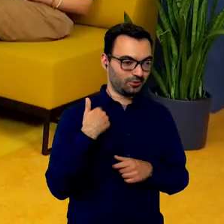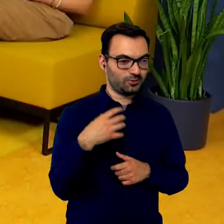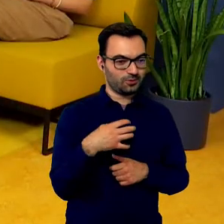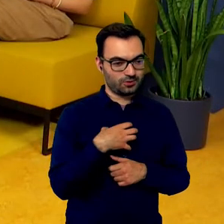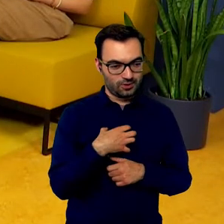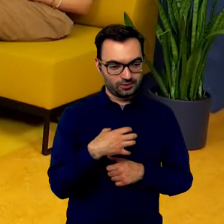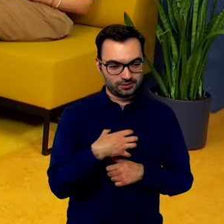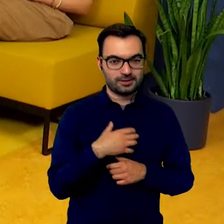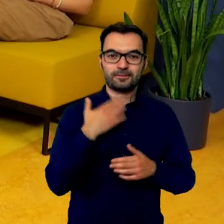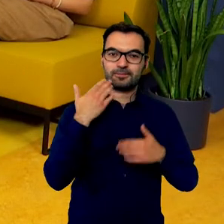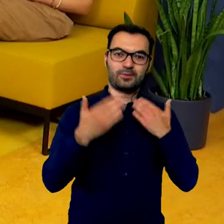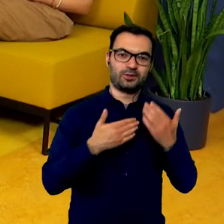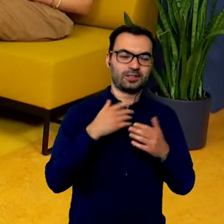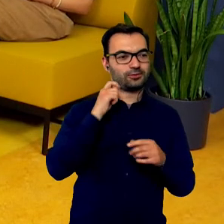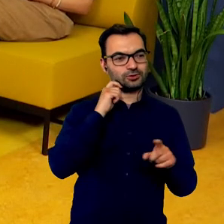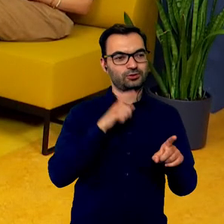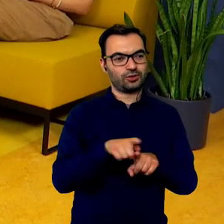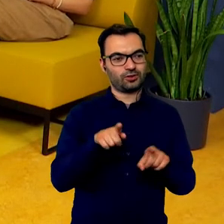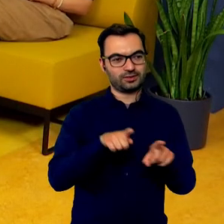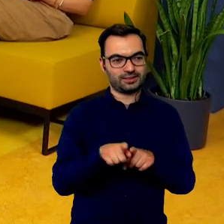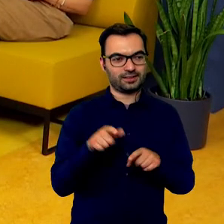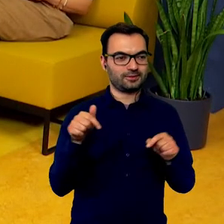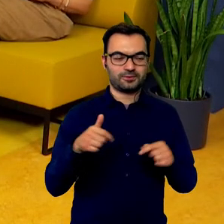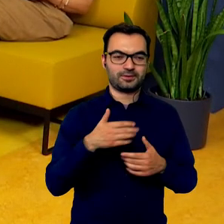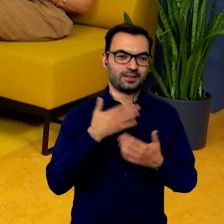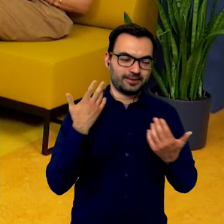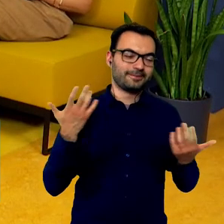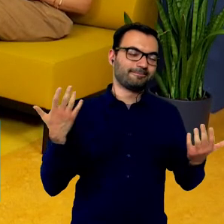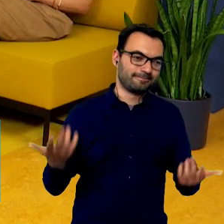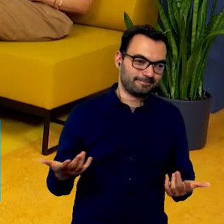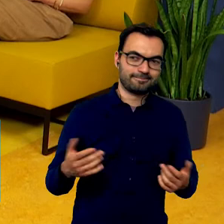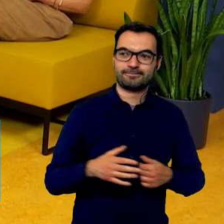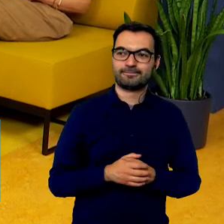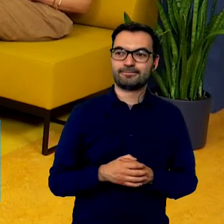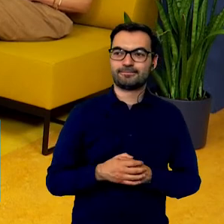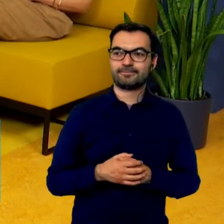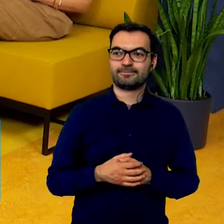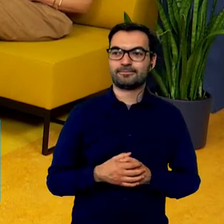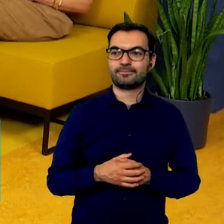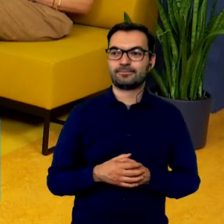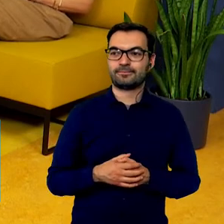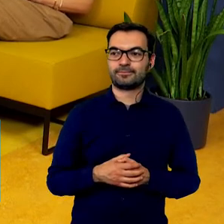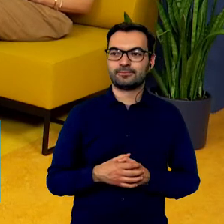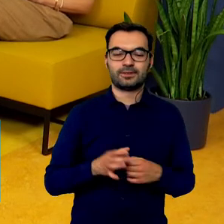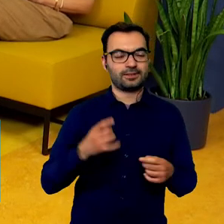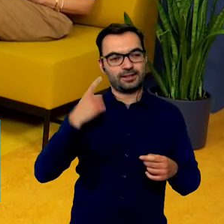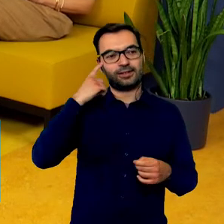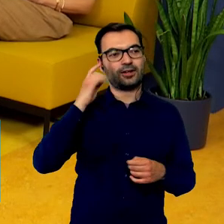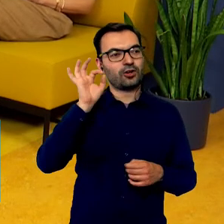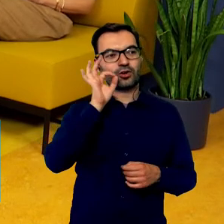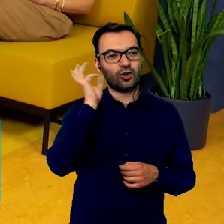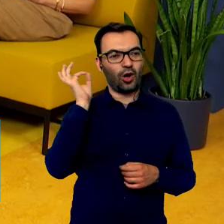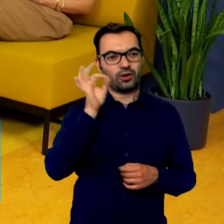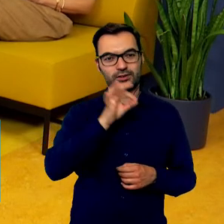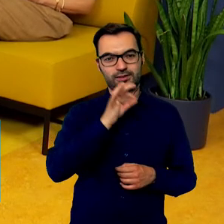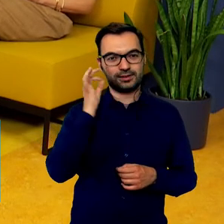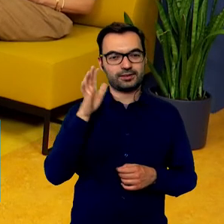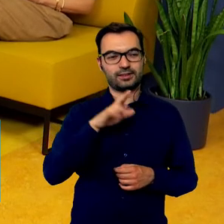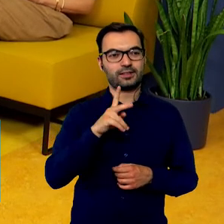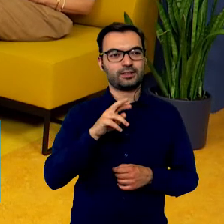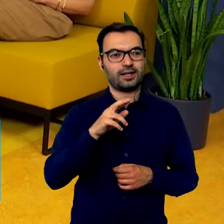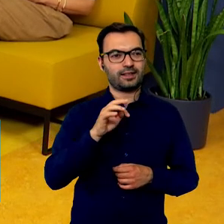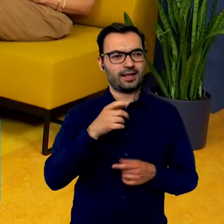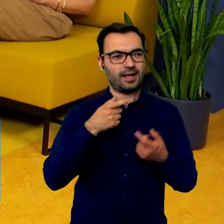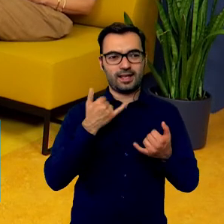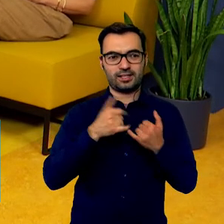naszym gościem. I pozdrawiamy jego siostrę, której tutaj z nami nie ma. I w ogóle teraz od razu myślę o tych kotach, które są na Krecie. Czy ktoś